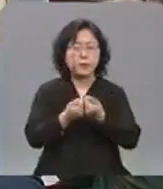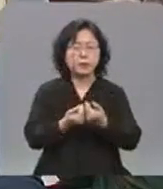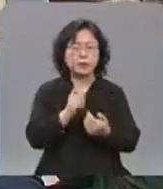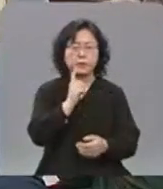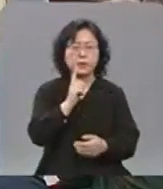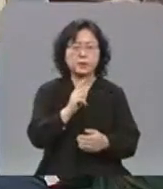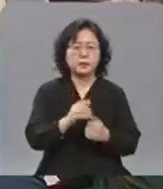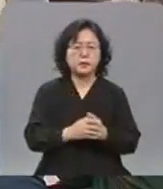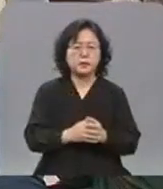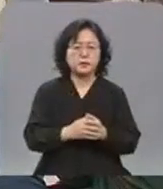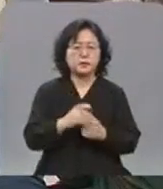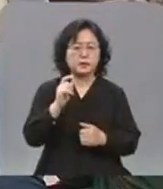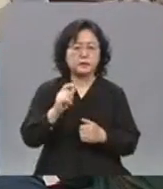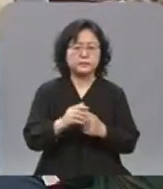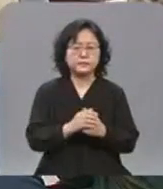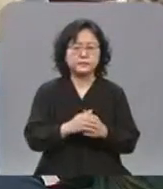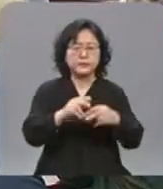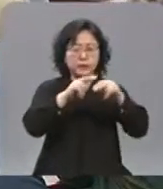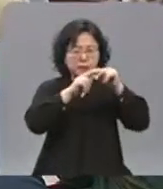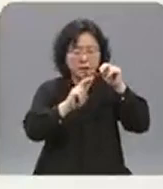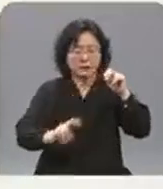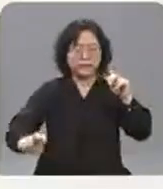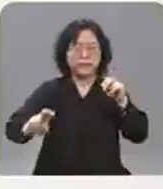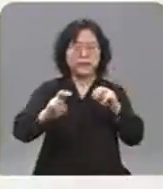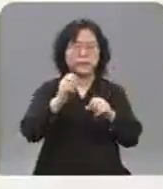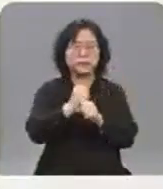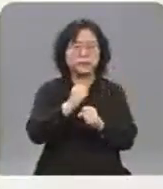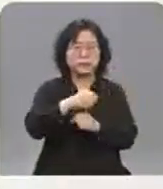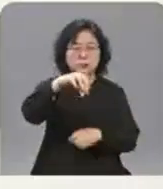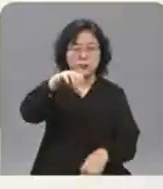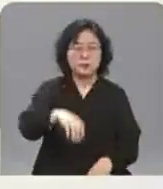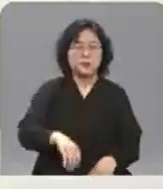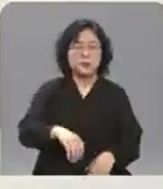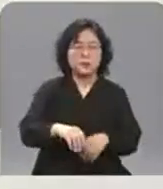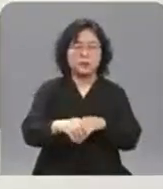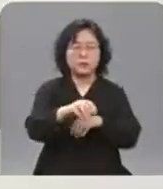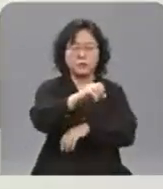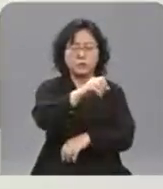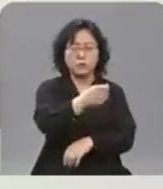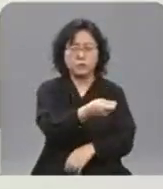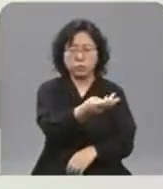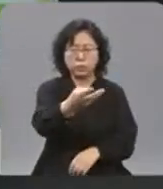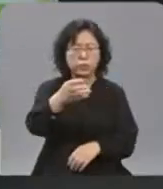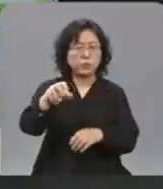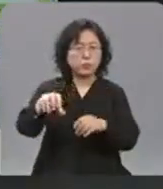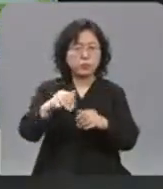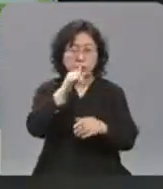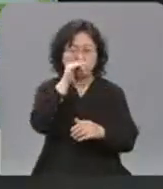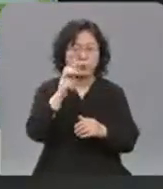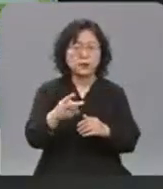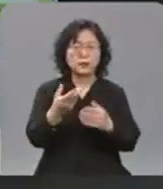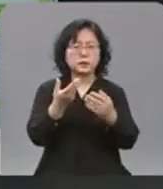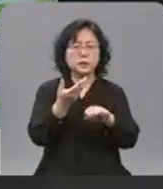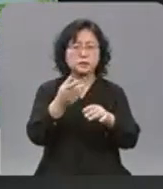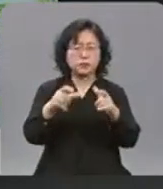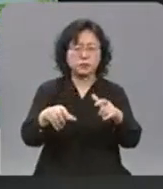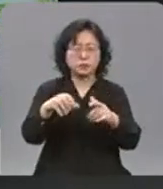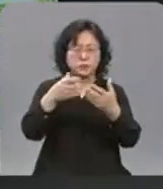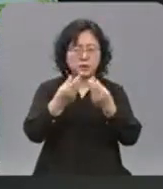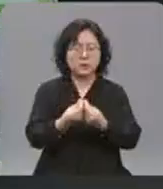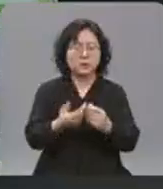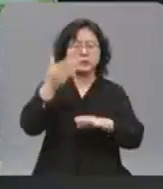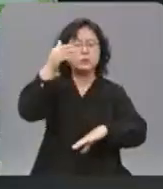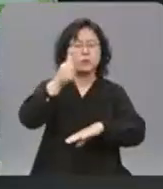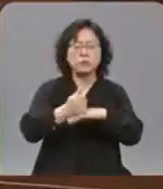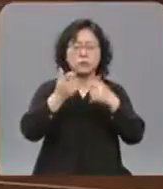주장도 만만치 않습니다. 케이블카를 설치하려는 지역이 한두 곳이 아닌데다 다른 지자체의 사례를 볼 때